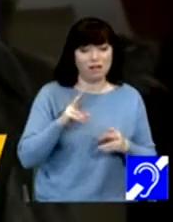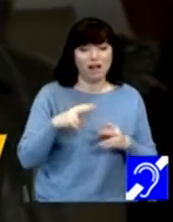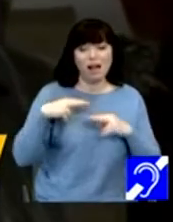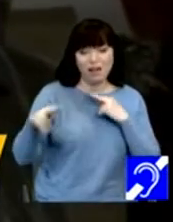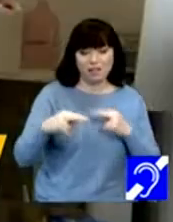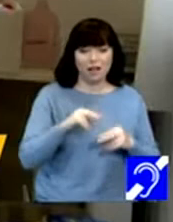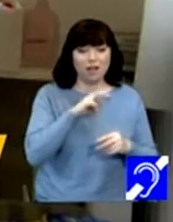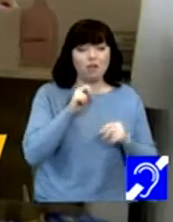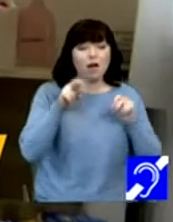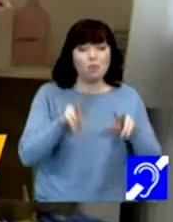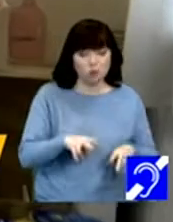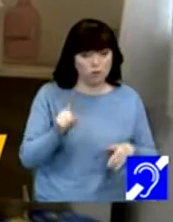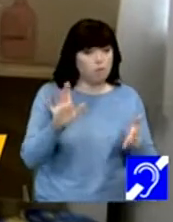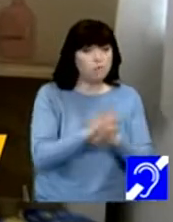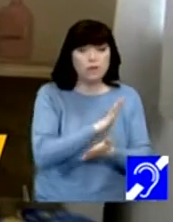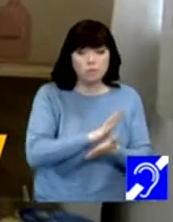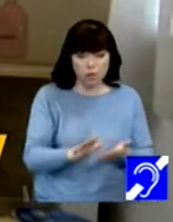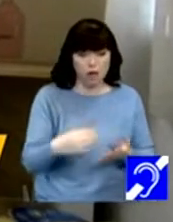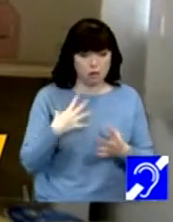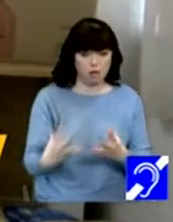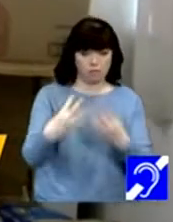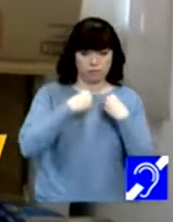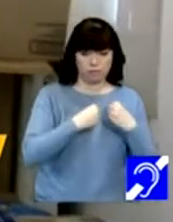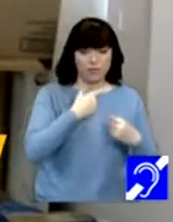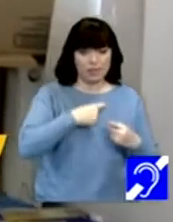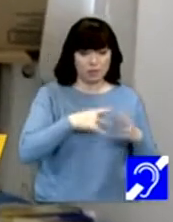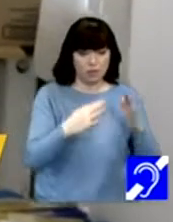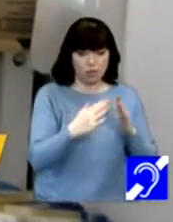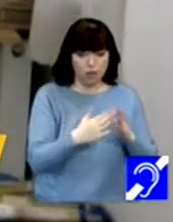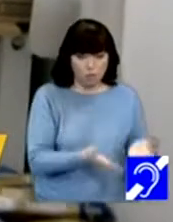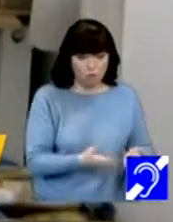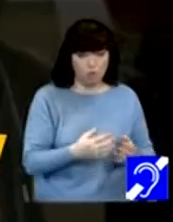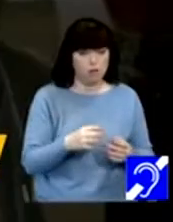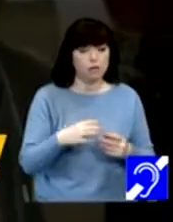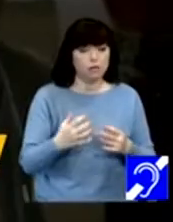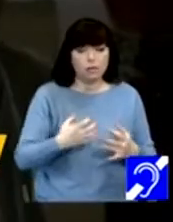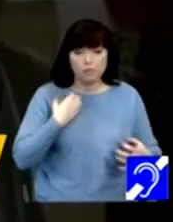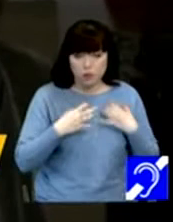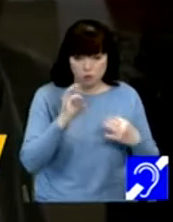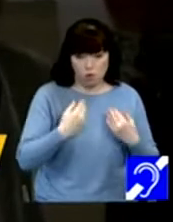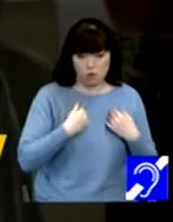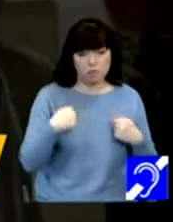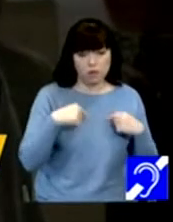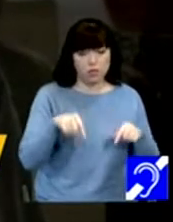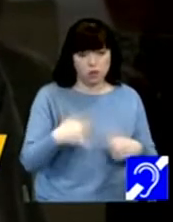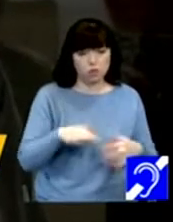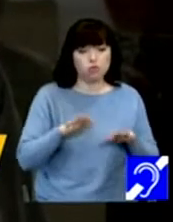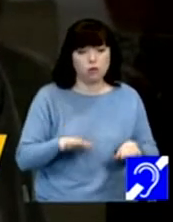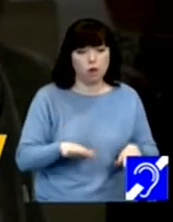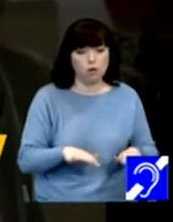предложила свою помощь, бесплатно поселила нас в свой дом, заботиться. Ми здесь знаходимося